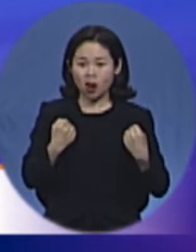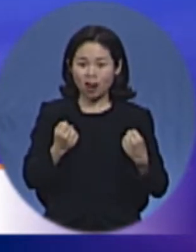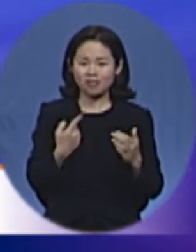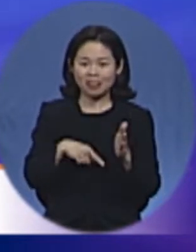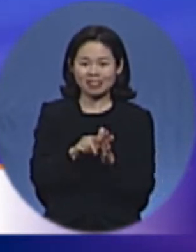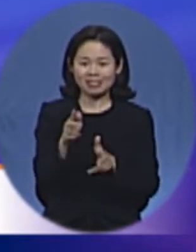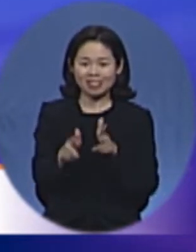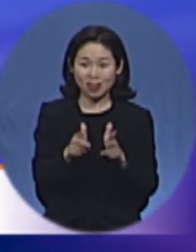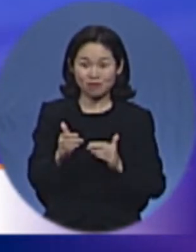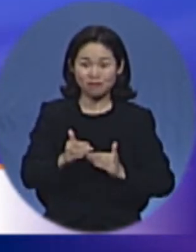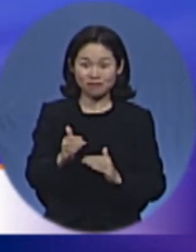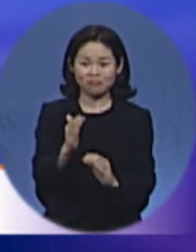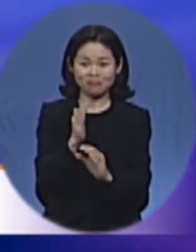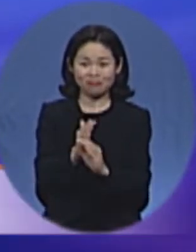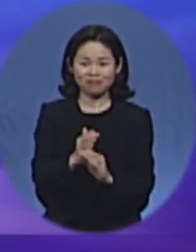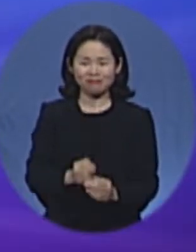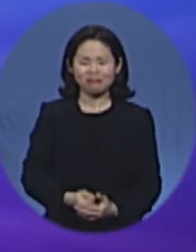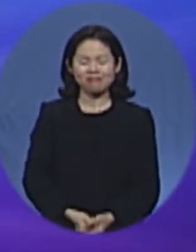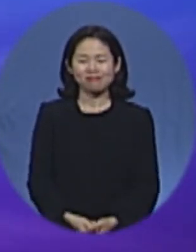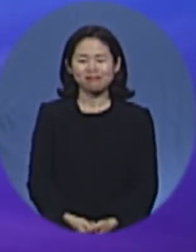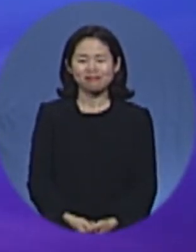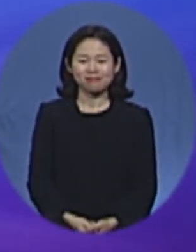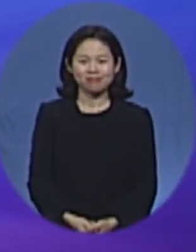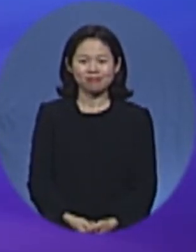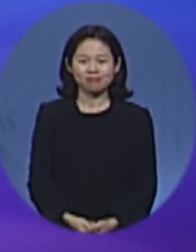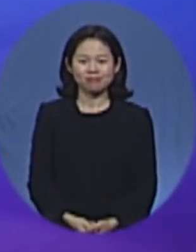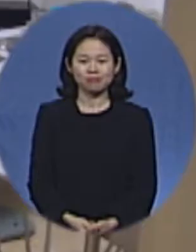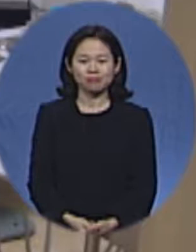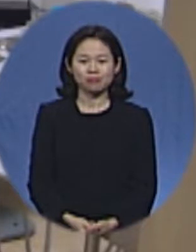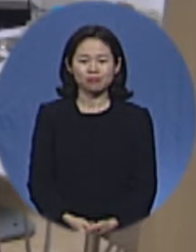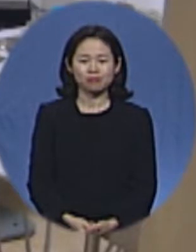펼치고 있습니다. 황현희 기자입니다.